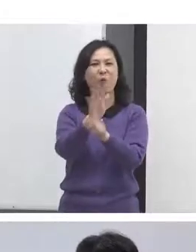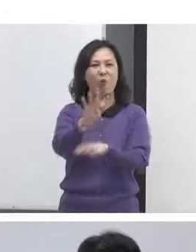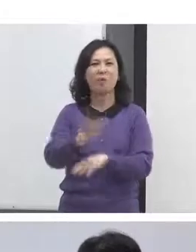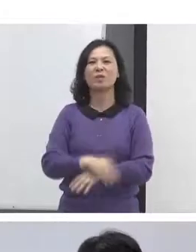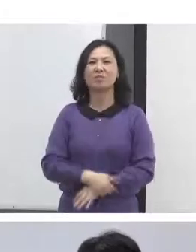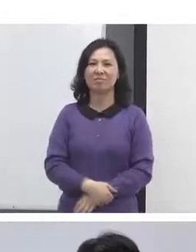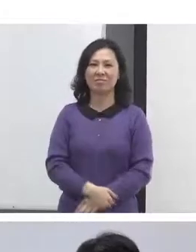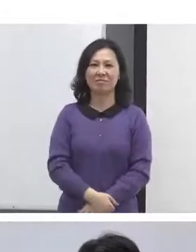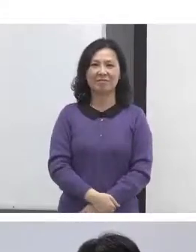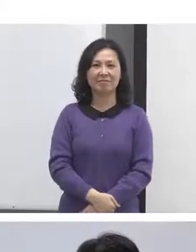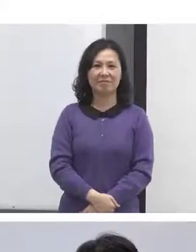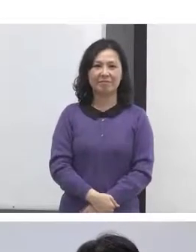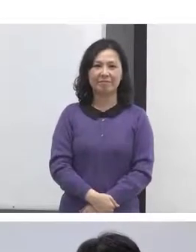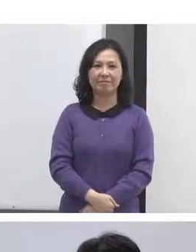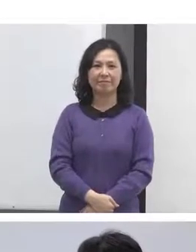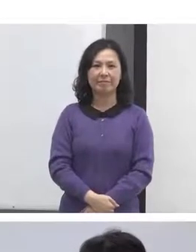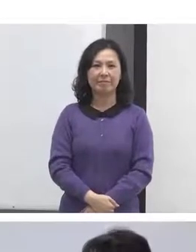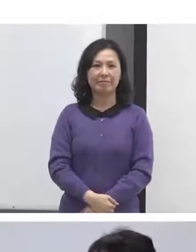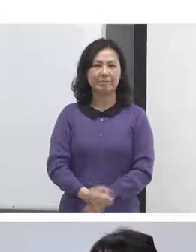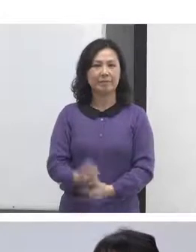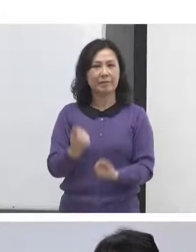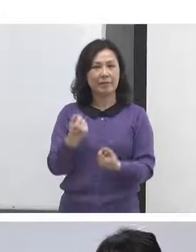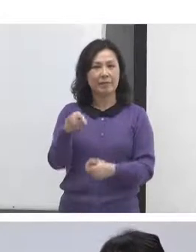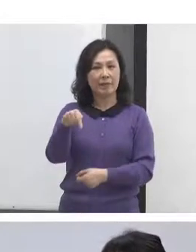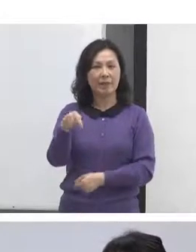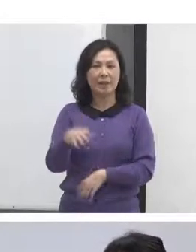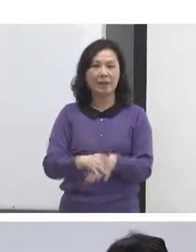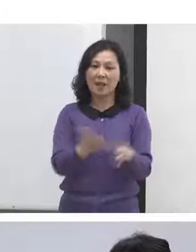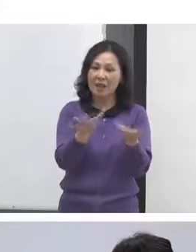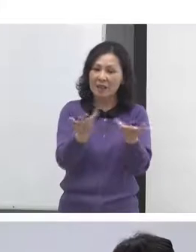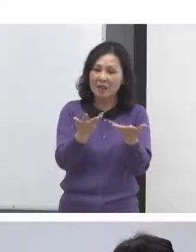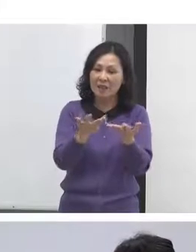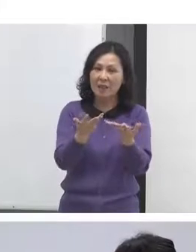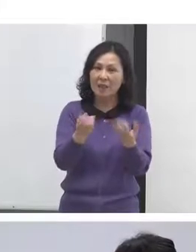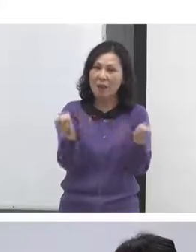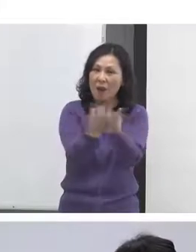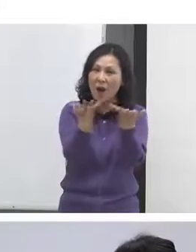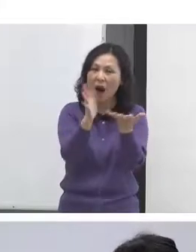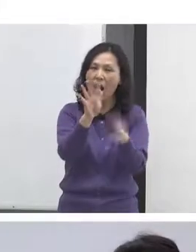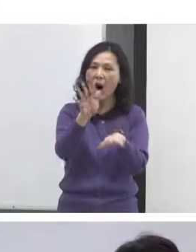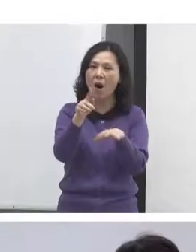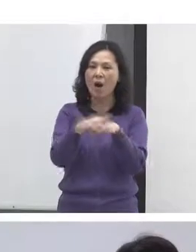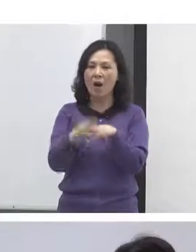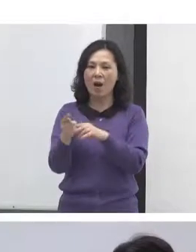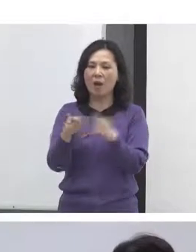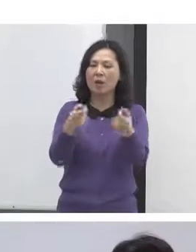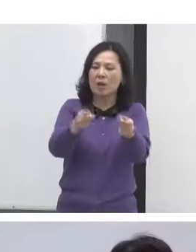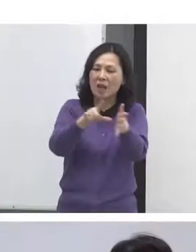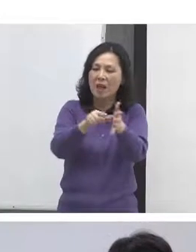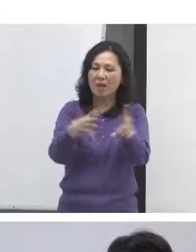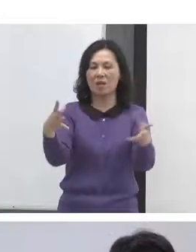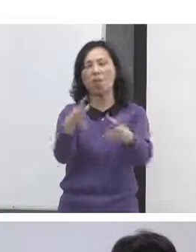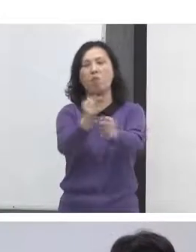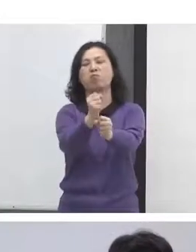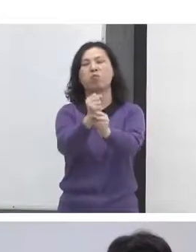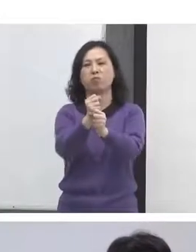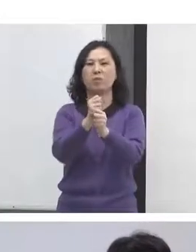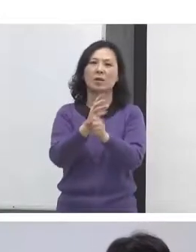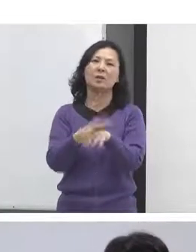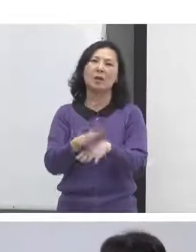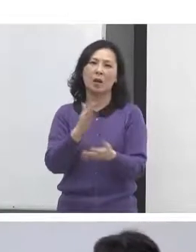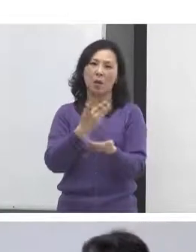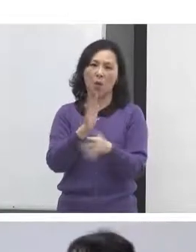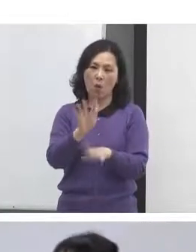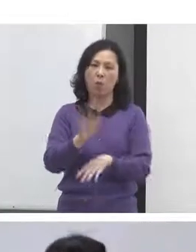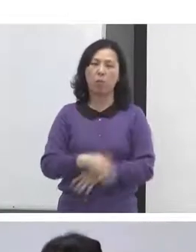去在这样子的组，在这种议题出现的时候，会有一些策略性的结盟跟组织。好，那可是这边就会出